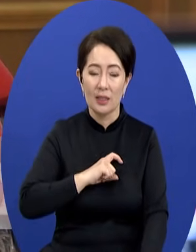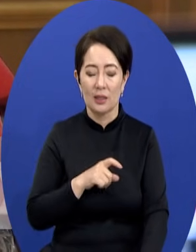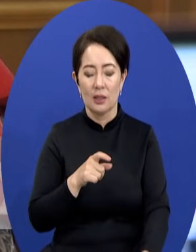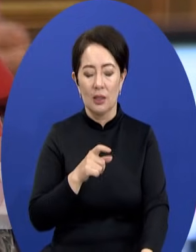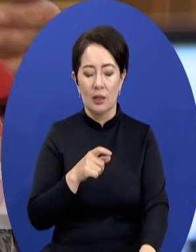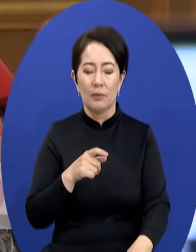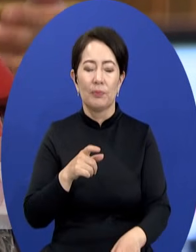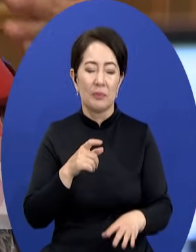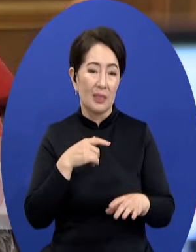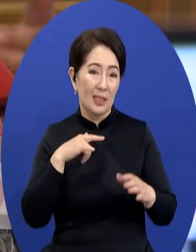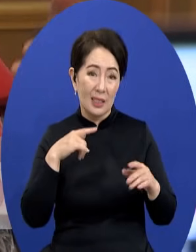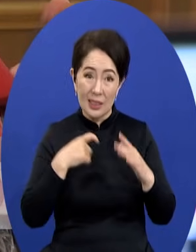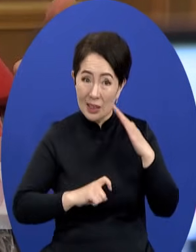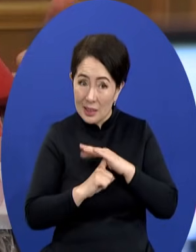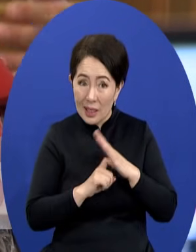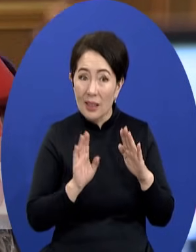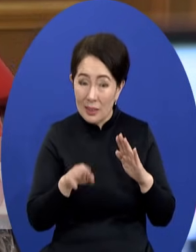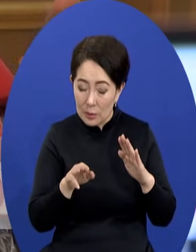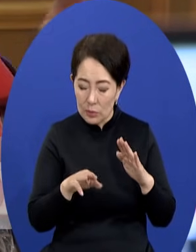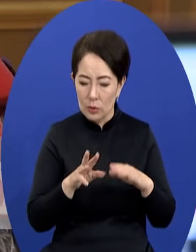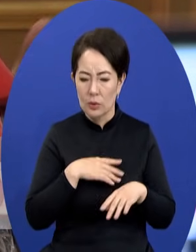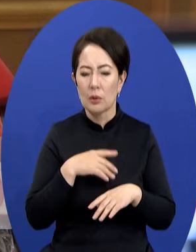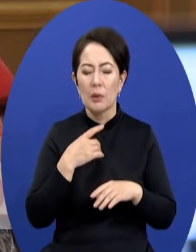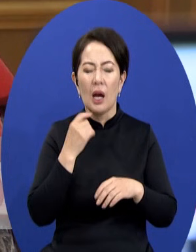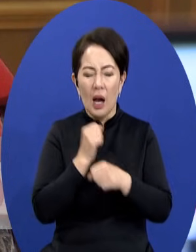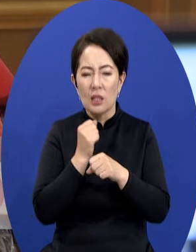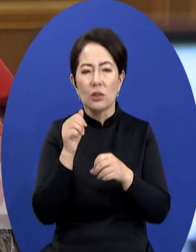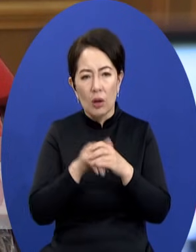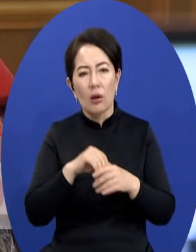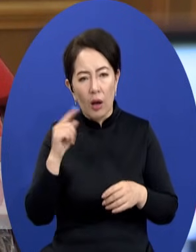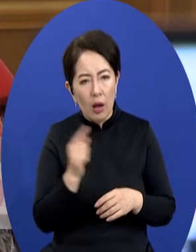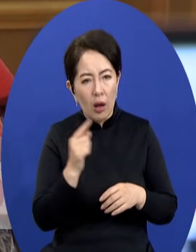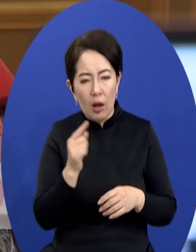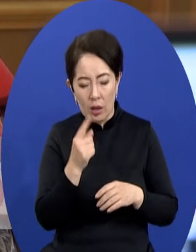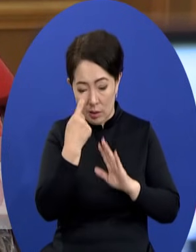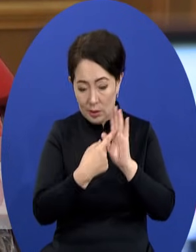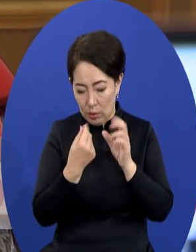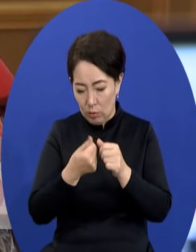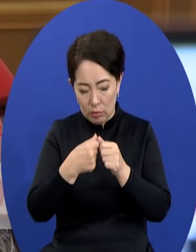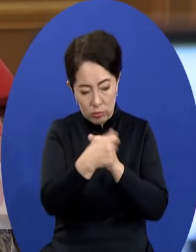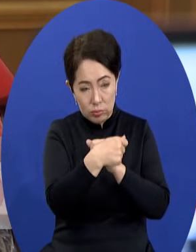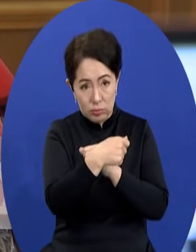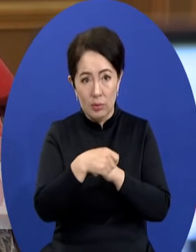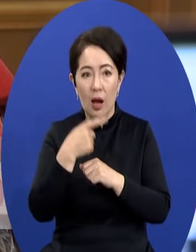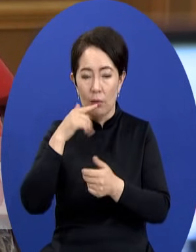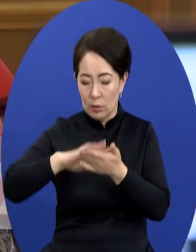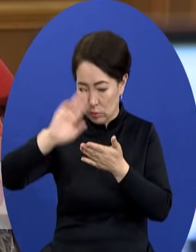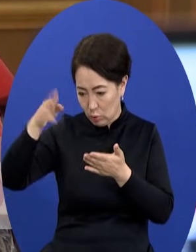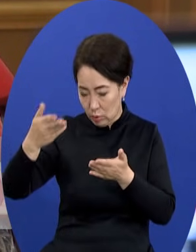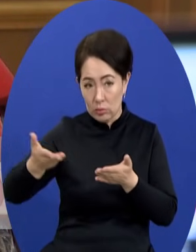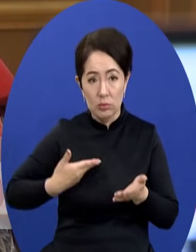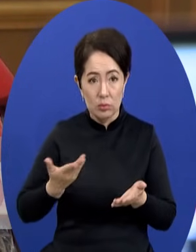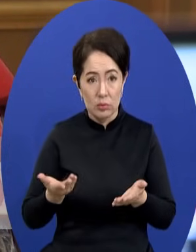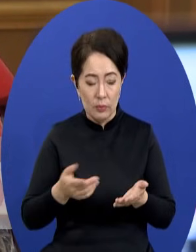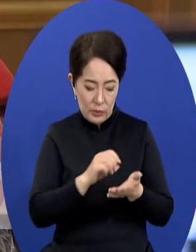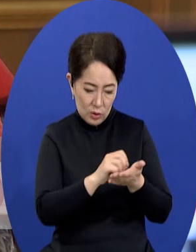эрхлээд сар болгоныхоо цалингаас хэдэн төгрөгийг төлөх замаар хохирлыг нөхөн төлж барагдуулна гэдгээ маш тодорхой ингэж дурдж